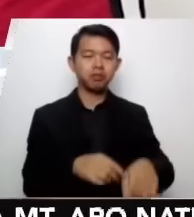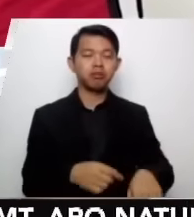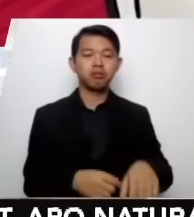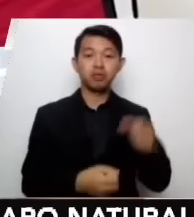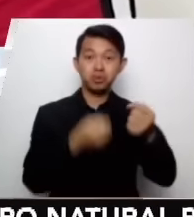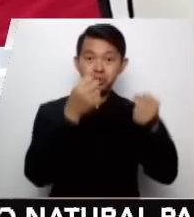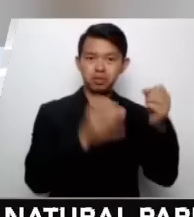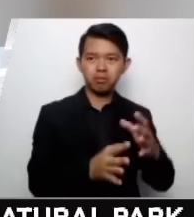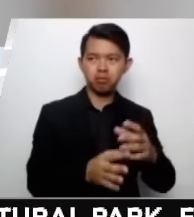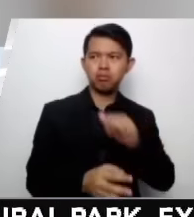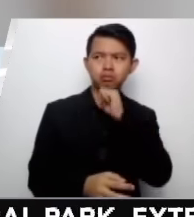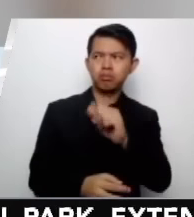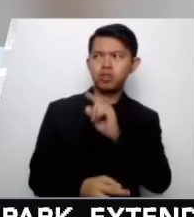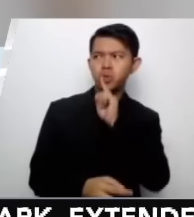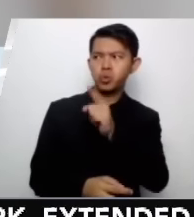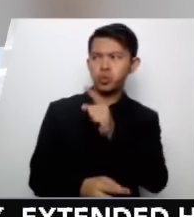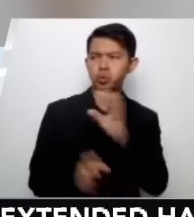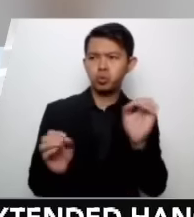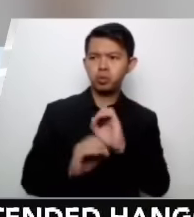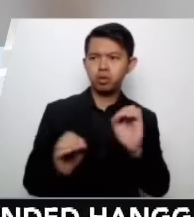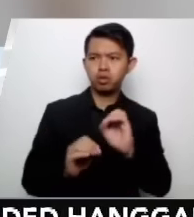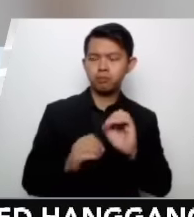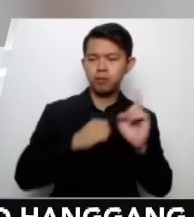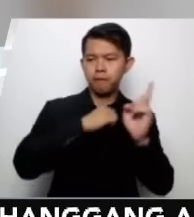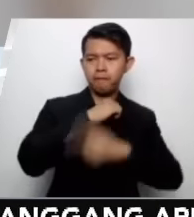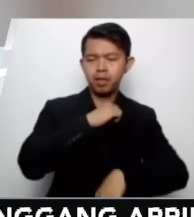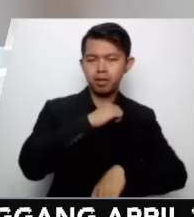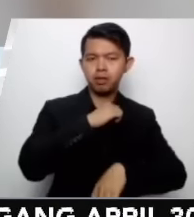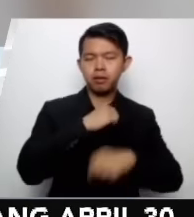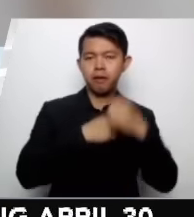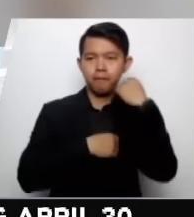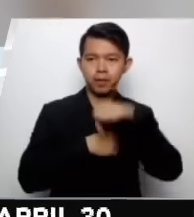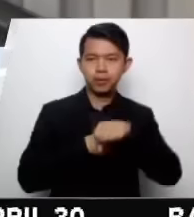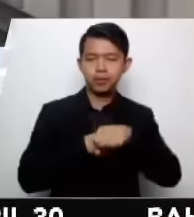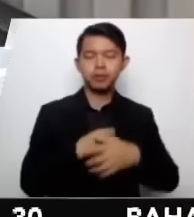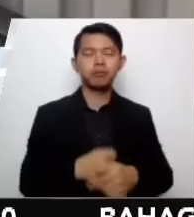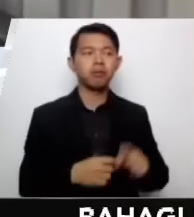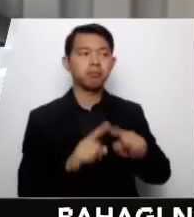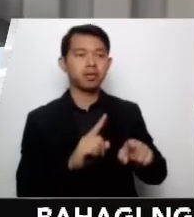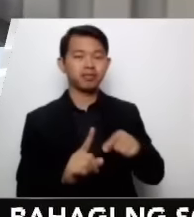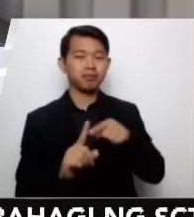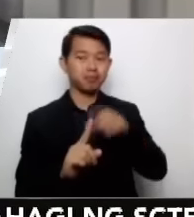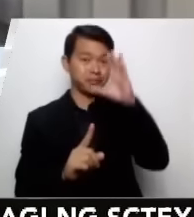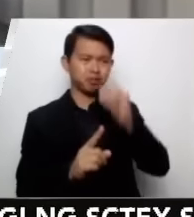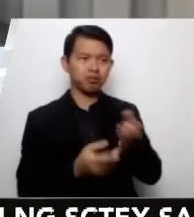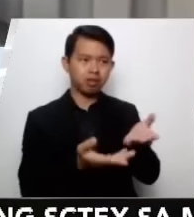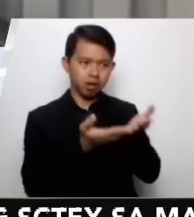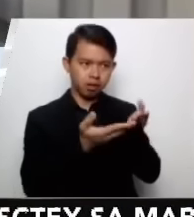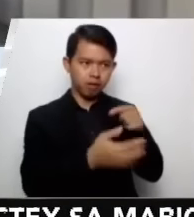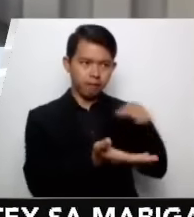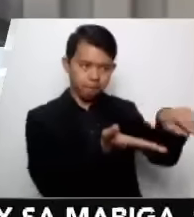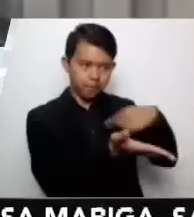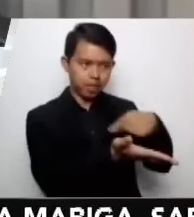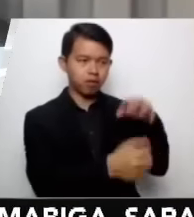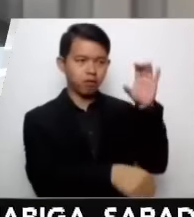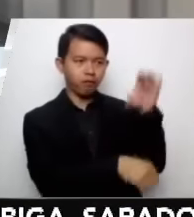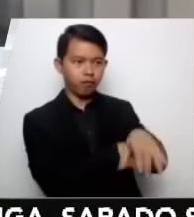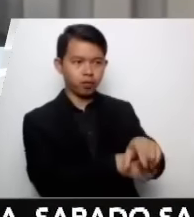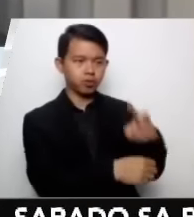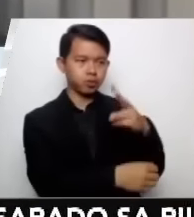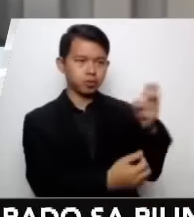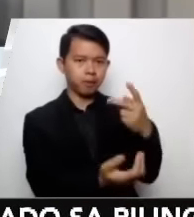siyang violation dito na raw siya hiningian ng pis ni Tolentino Kung gusto mo dito Dito mo na ayusin ang